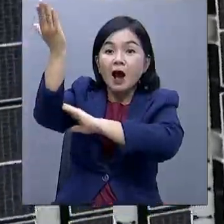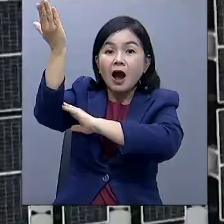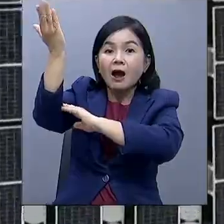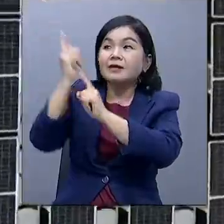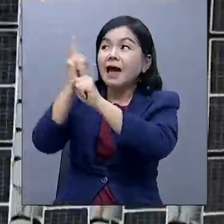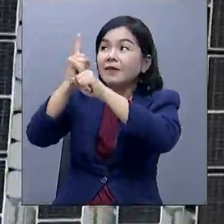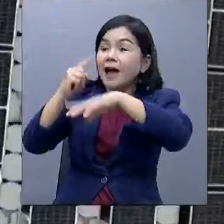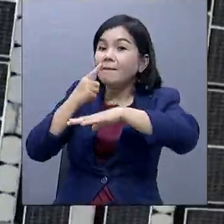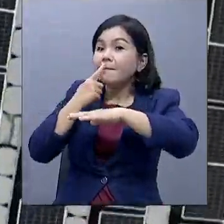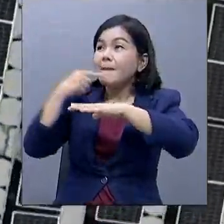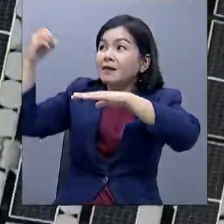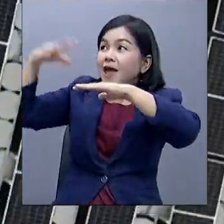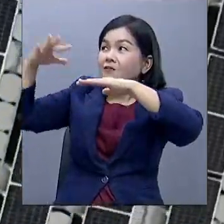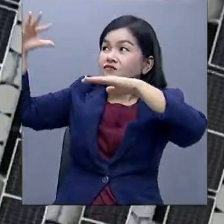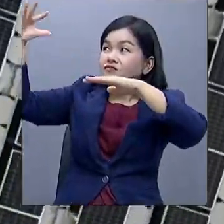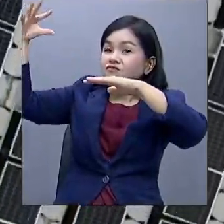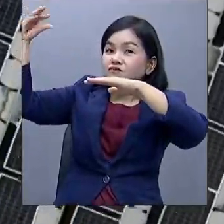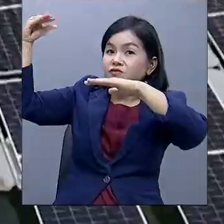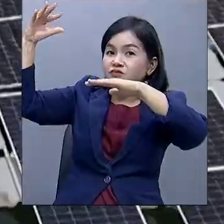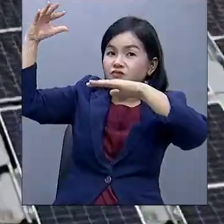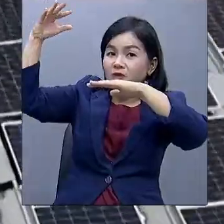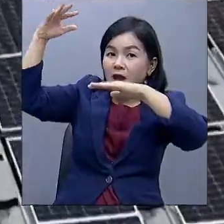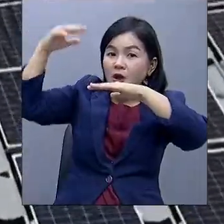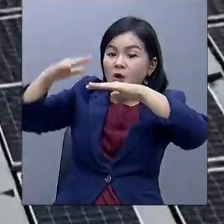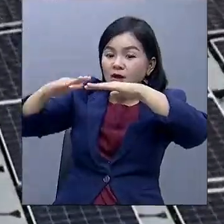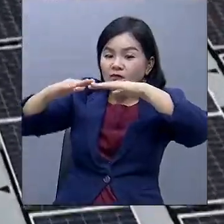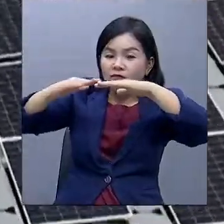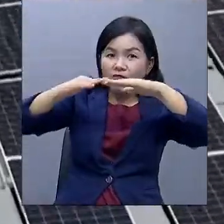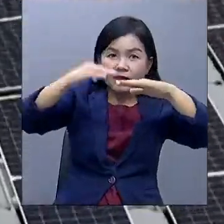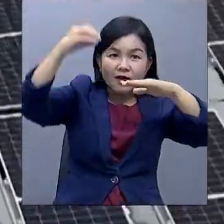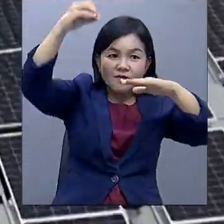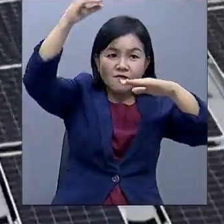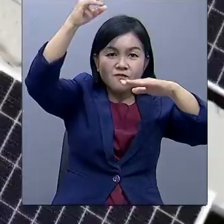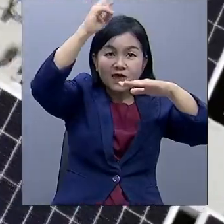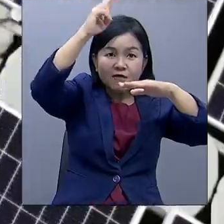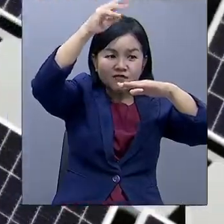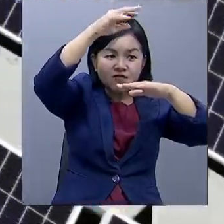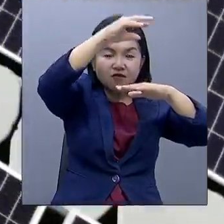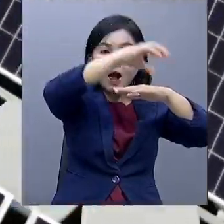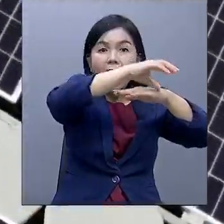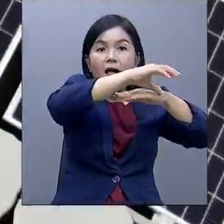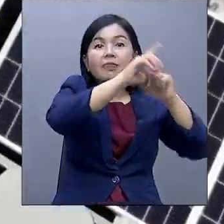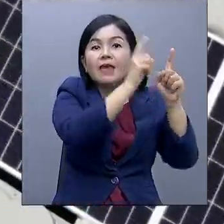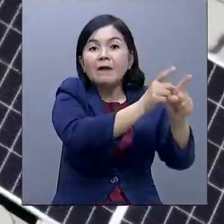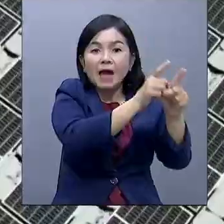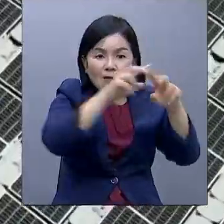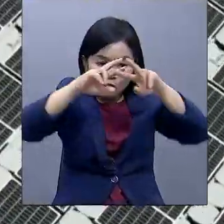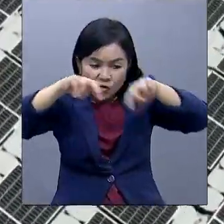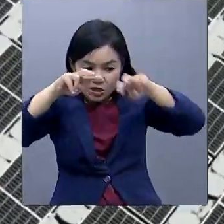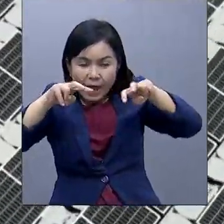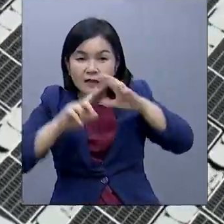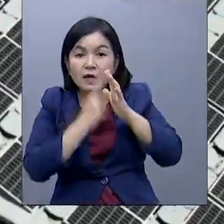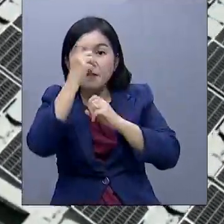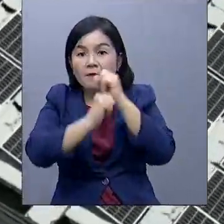พลิกไปด้วยพลิกตามไปด้วยจนถึงช่วงบ่ายอันนี้ก็ทีมนักวิจัยของกพ.เองก็มีการวิจัยทำศึกษามาแล้วตั้งแต่ปี